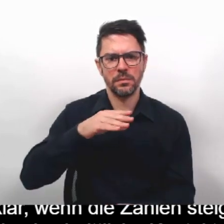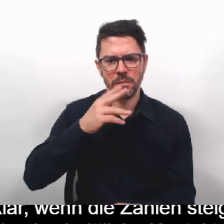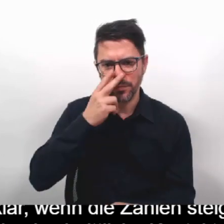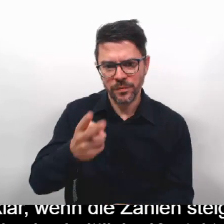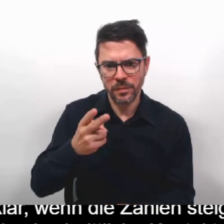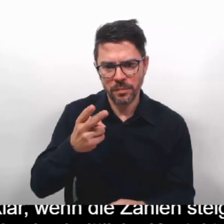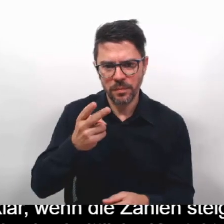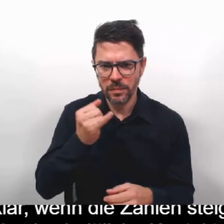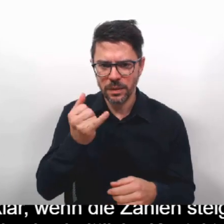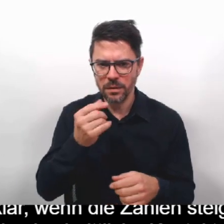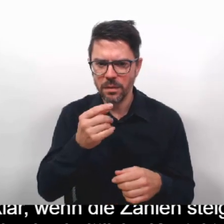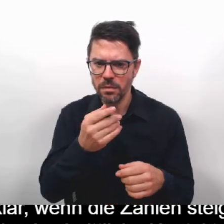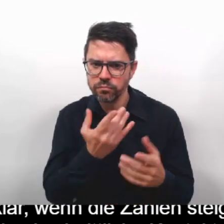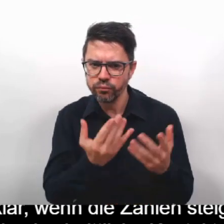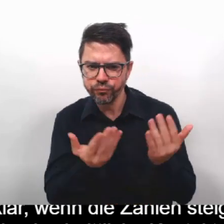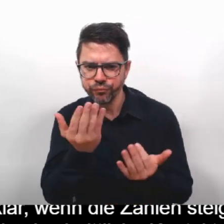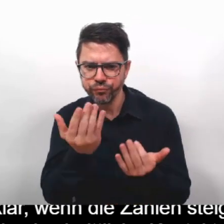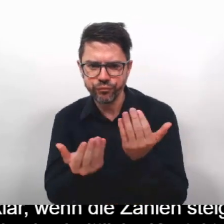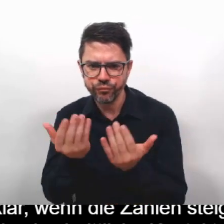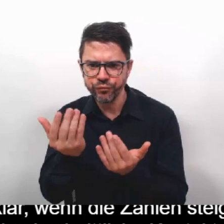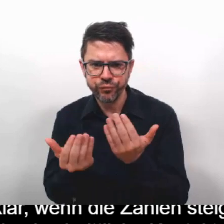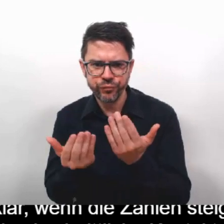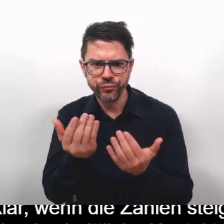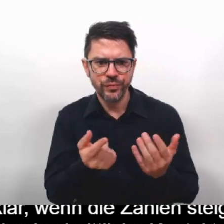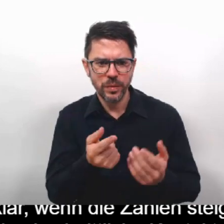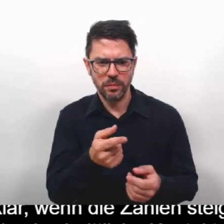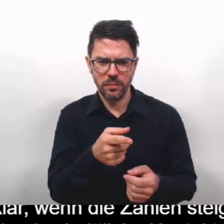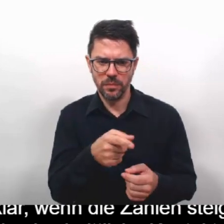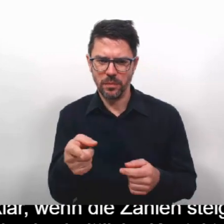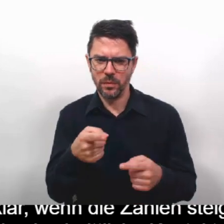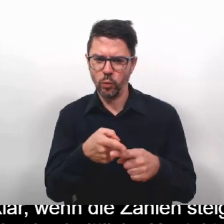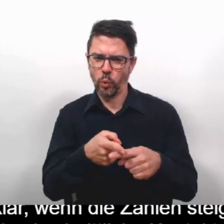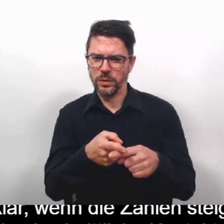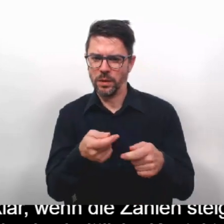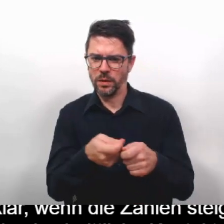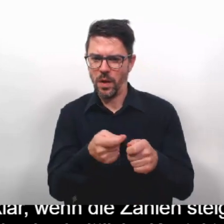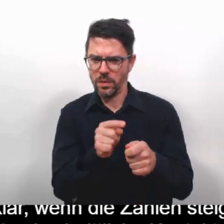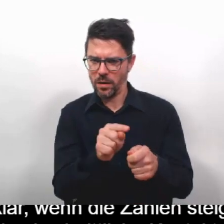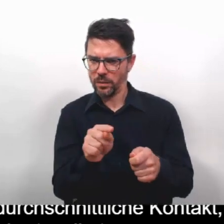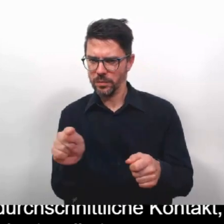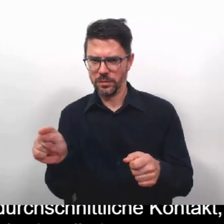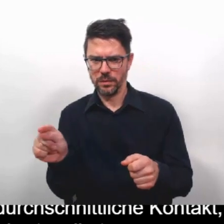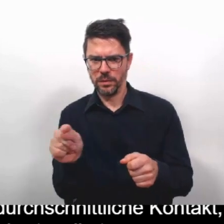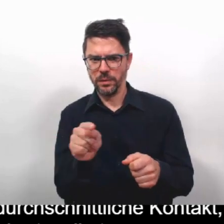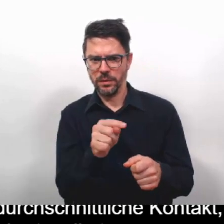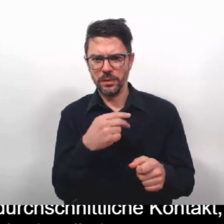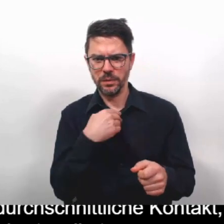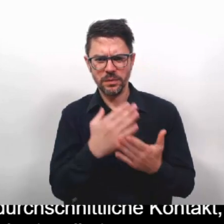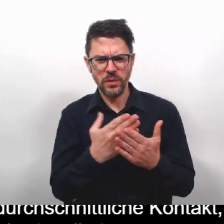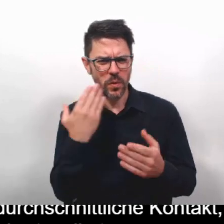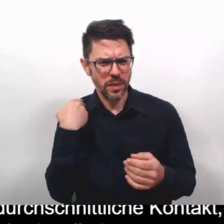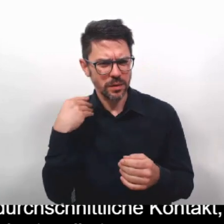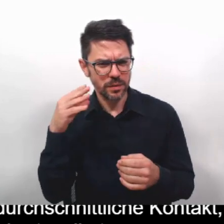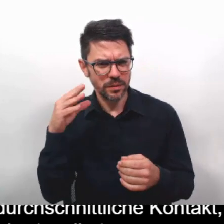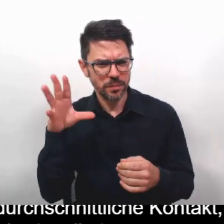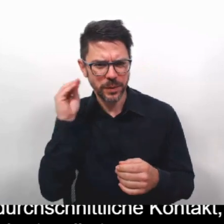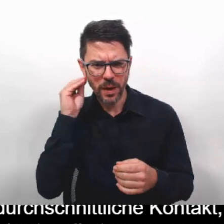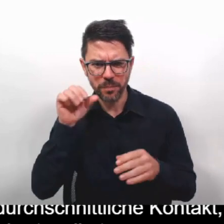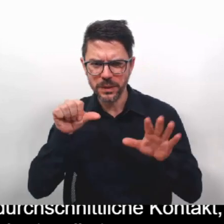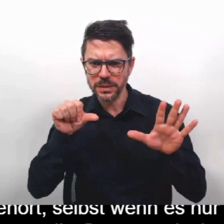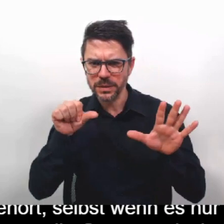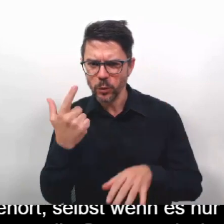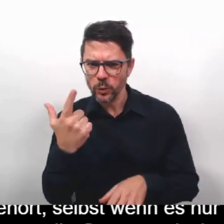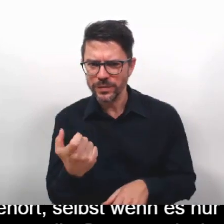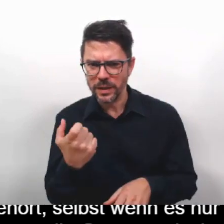zusätzliche Leute akquiriert, die halt jetzt auch tatsächlich eingesetzt werden müssen, inklusive der Themen, die der Bund ja MPK,